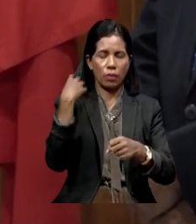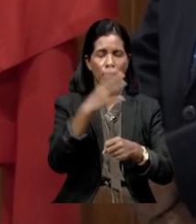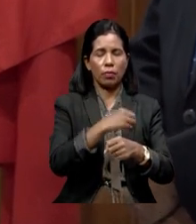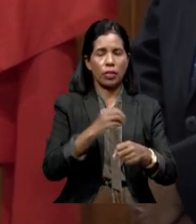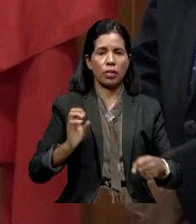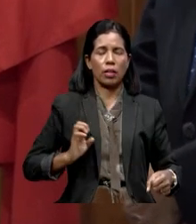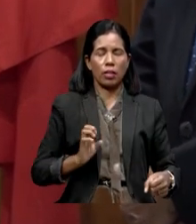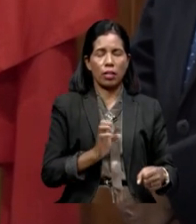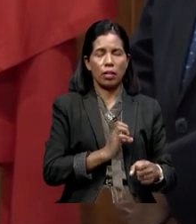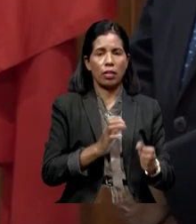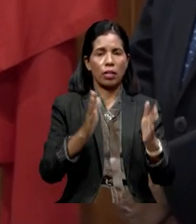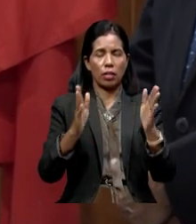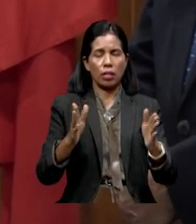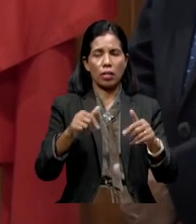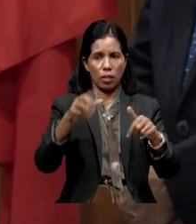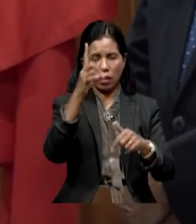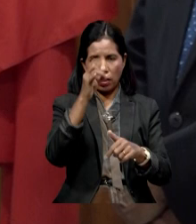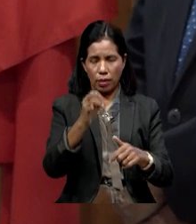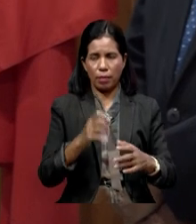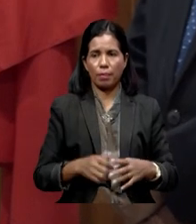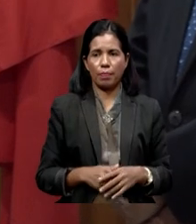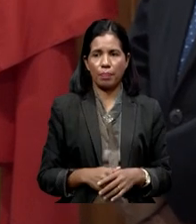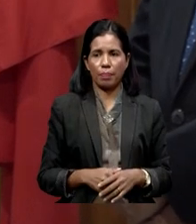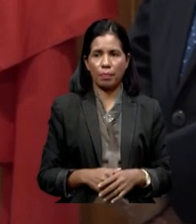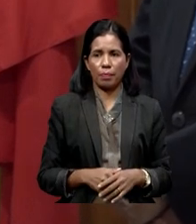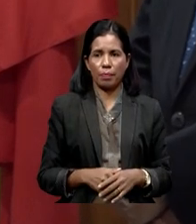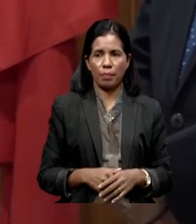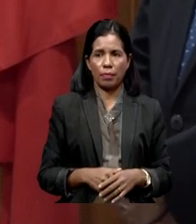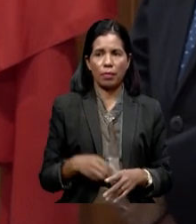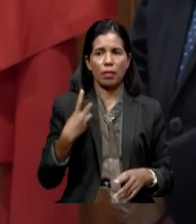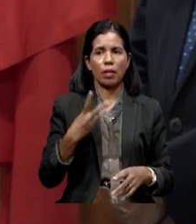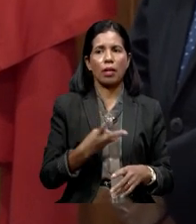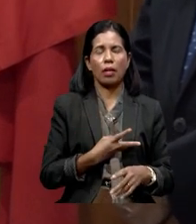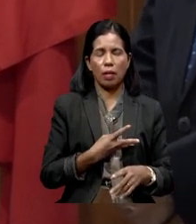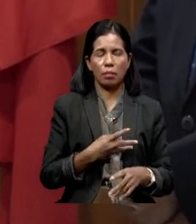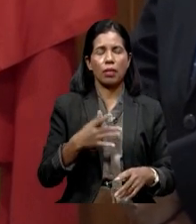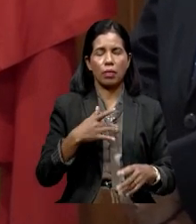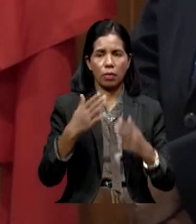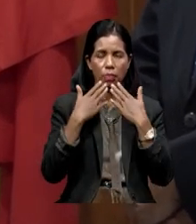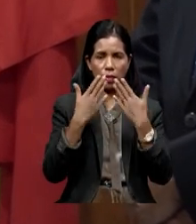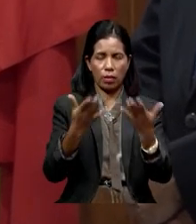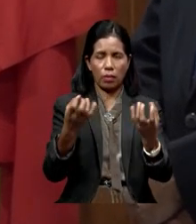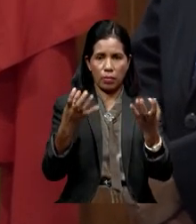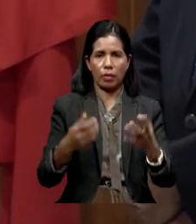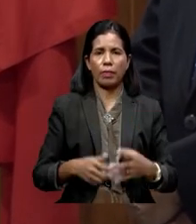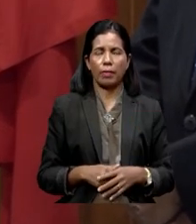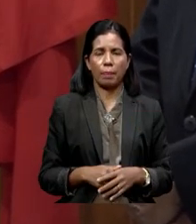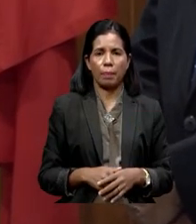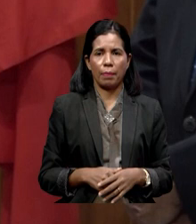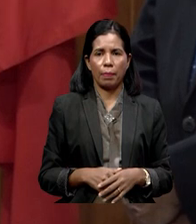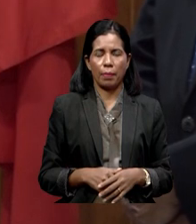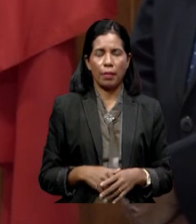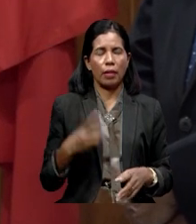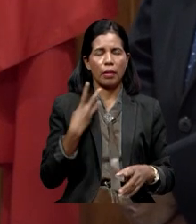besar Malaysia di dilii ini dengan itu kami ucapkan berbanyak terima kasih yang keduanya kita